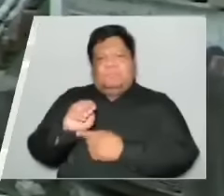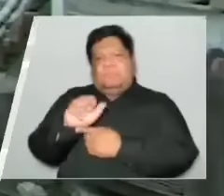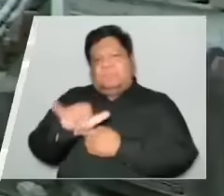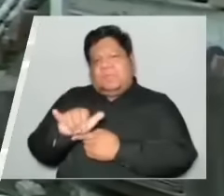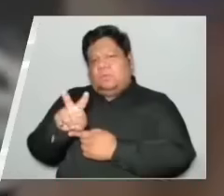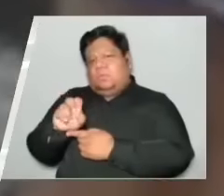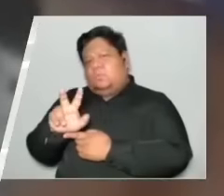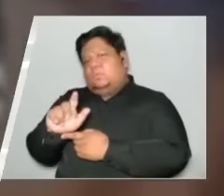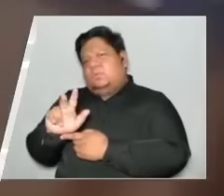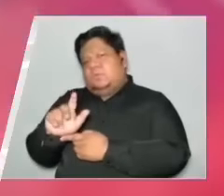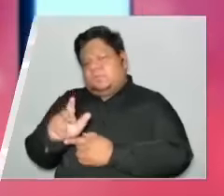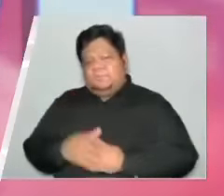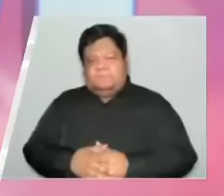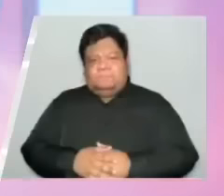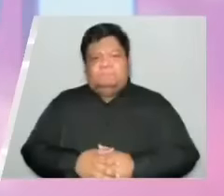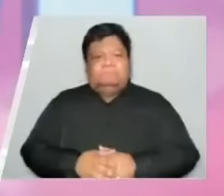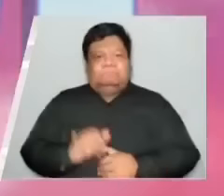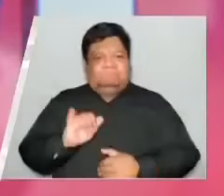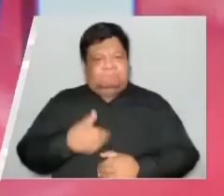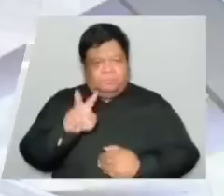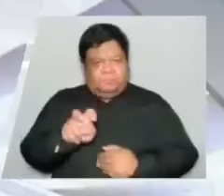Oscar Oida ang inyong saksi.